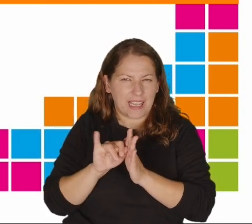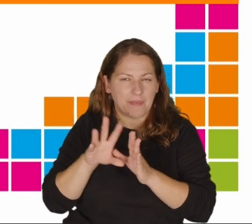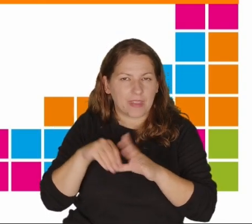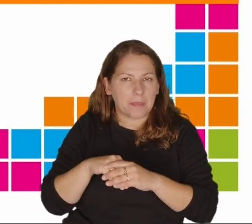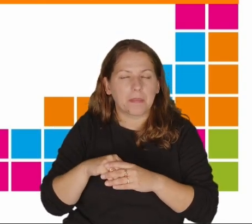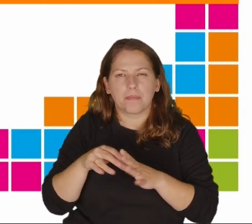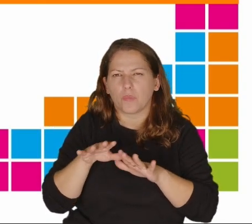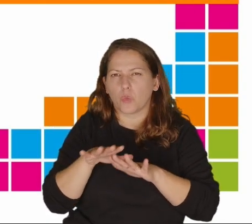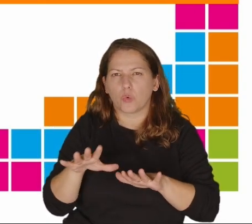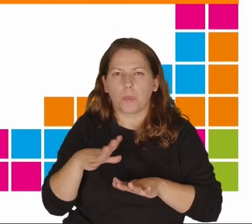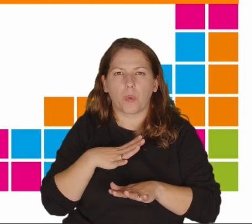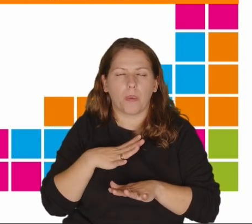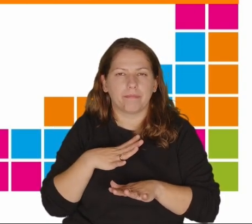jakiś